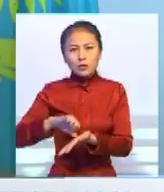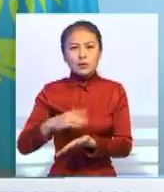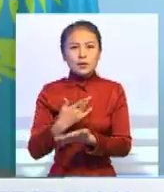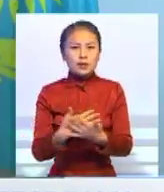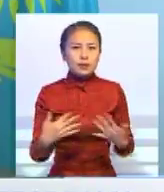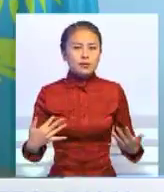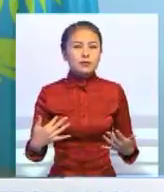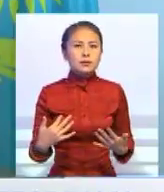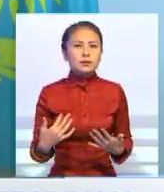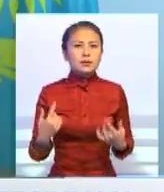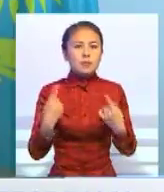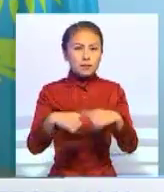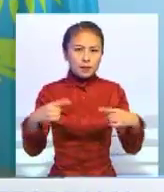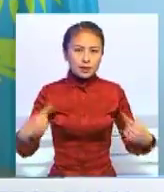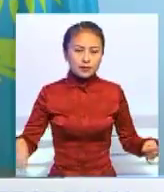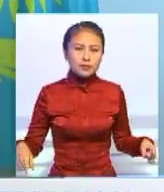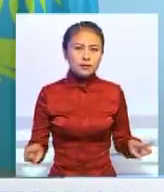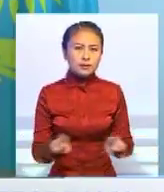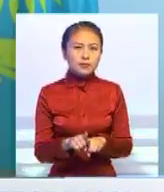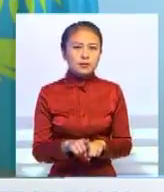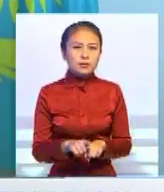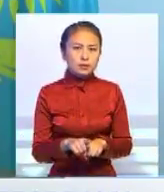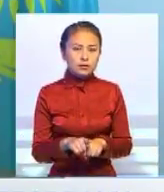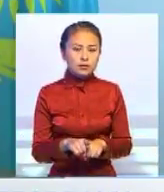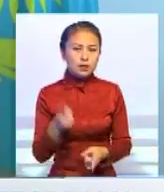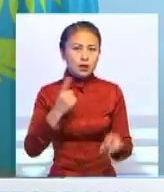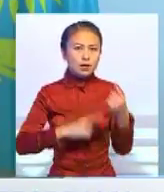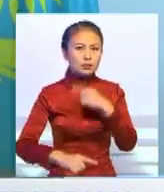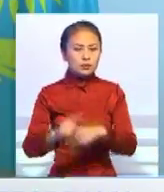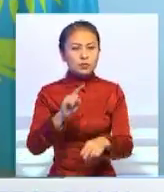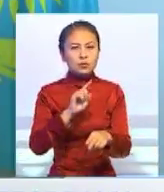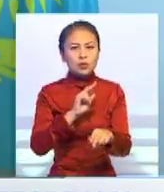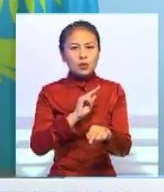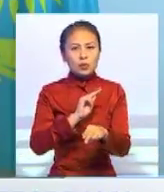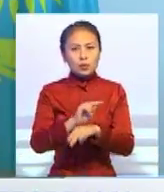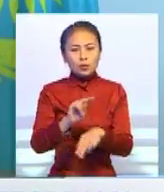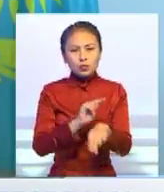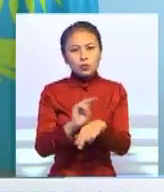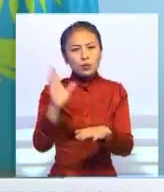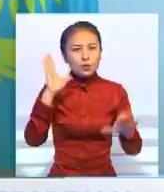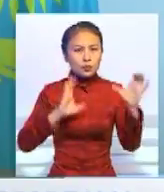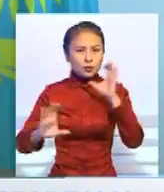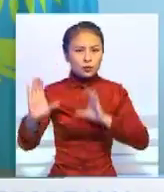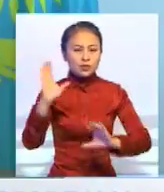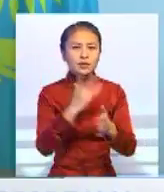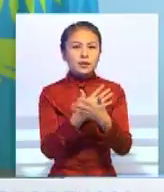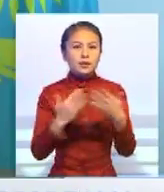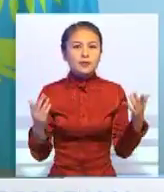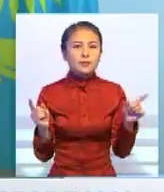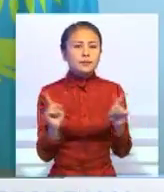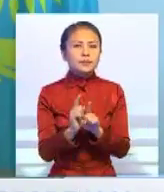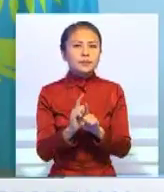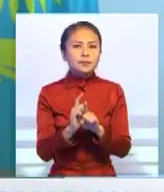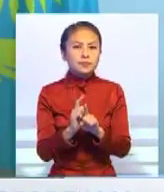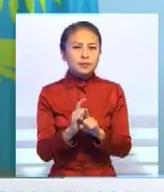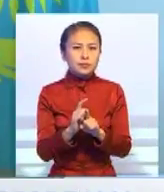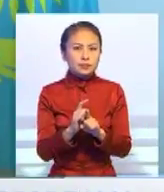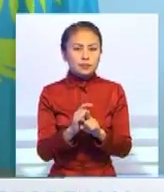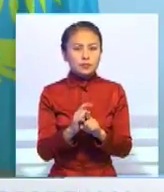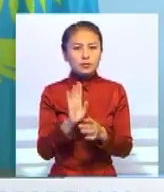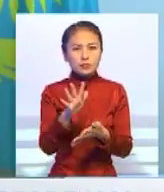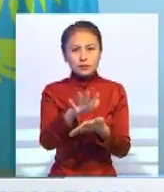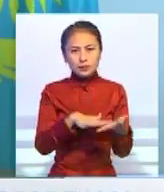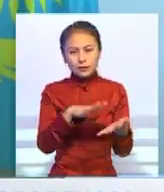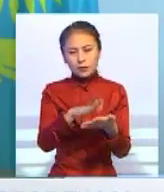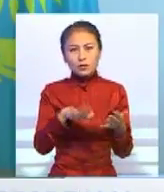осы басқа мамандық игеруге қайта даярлау курстарын өтуге азаматтардың өтініші келіп түсуде, біз осы азаматтардың алдағы уақытта да